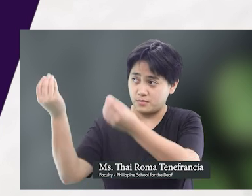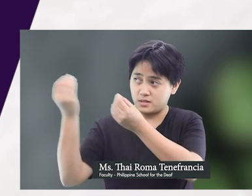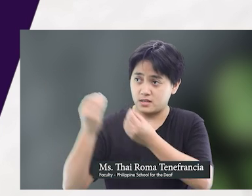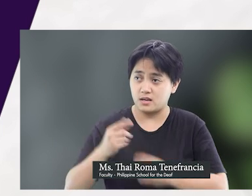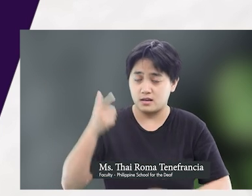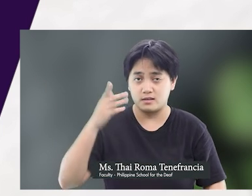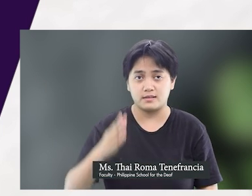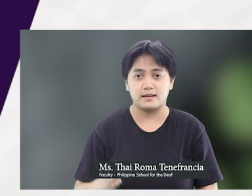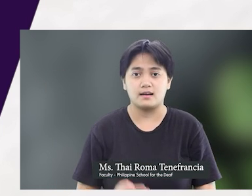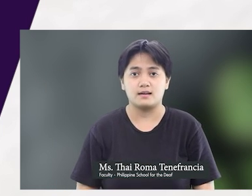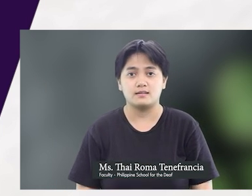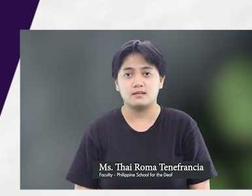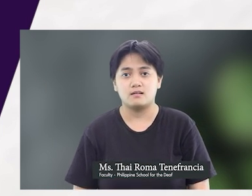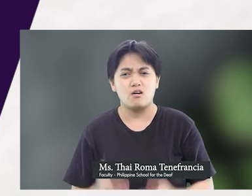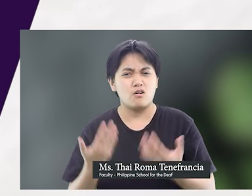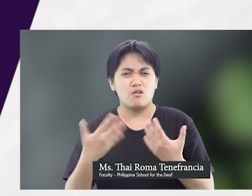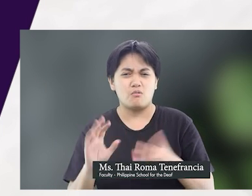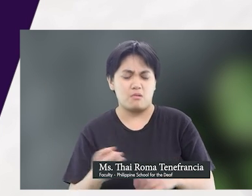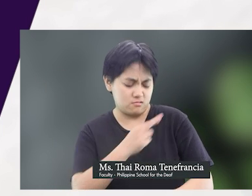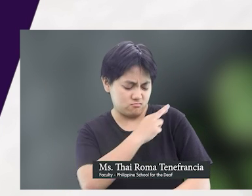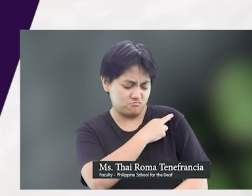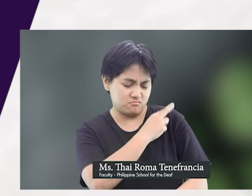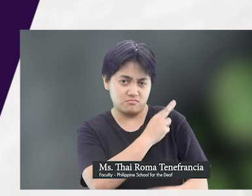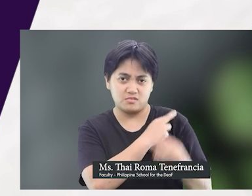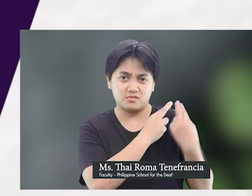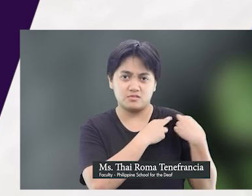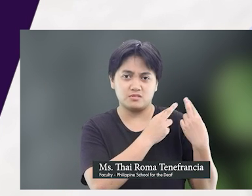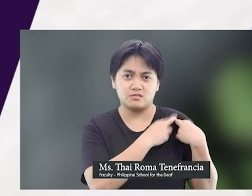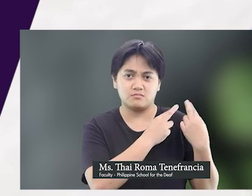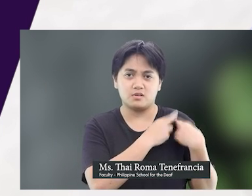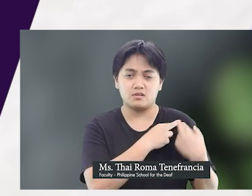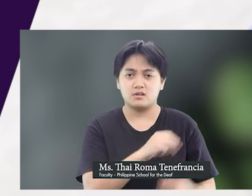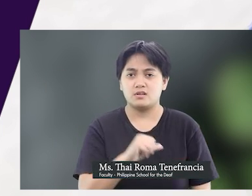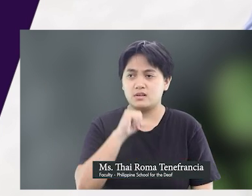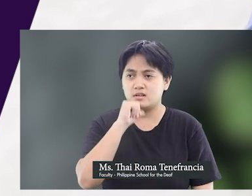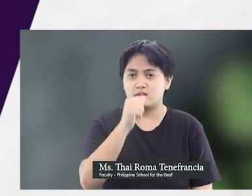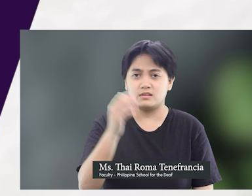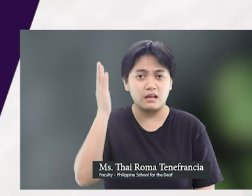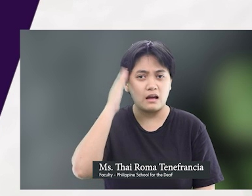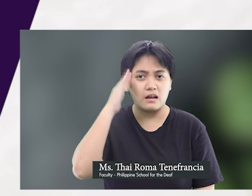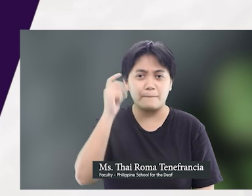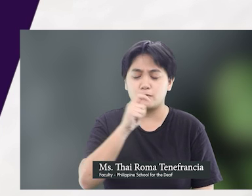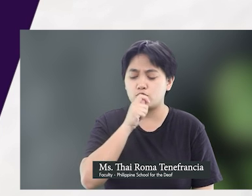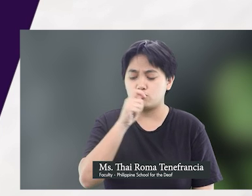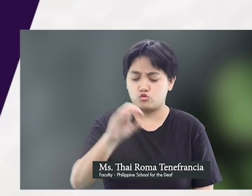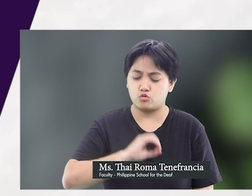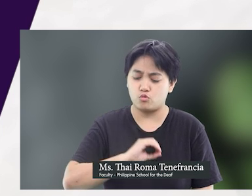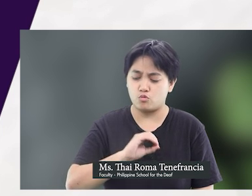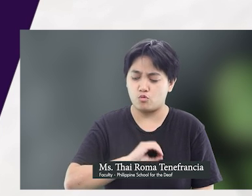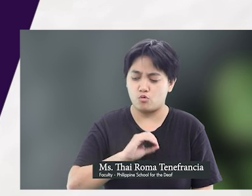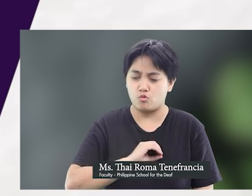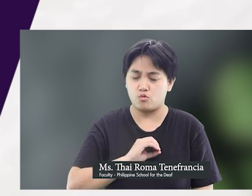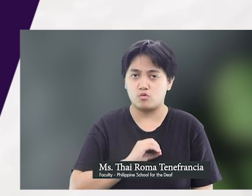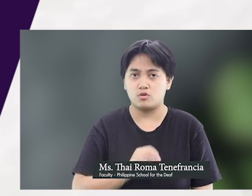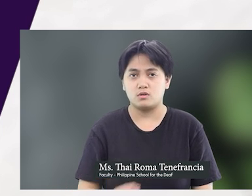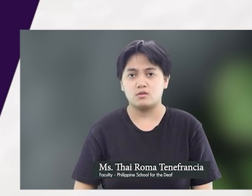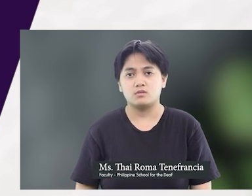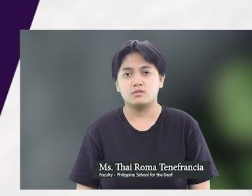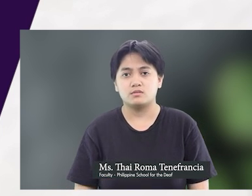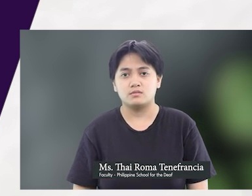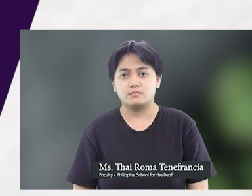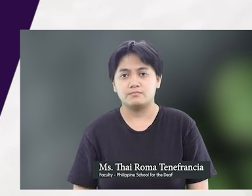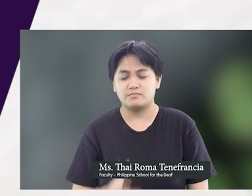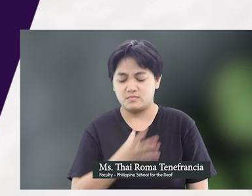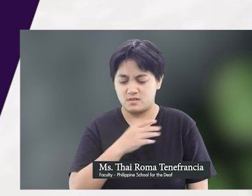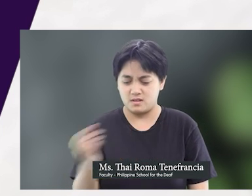na ipinagkatiwala lamang sa atin. Wala nang accountability at hindi na kinikilala ang tunay na may-ari